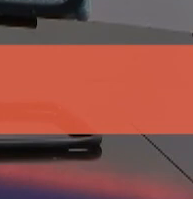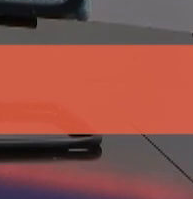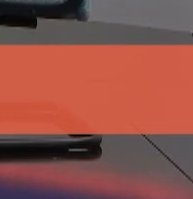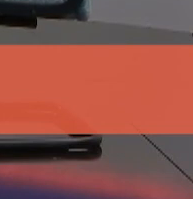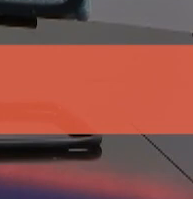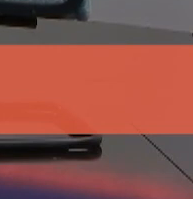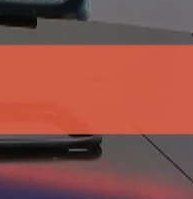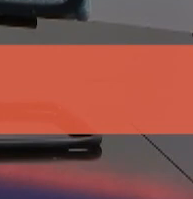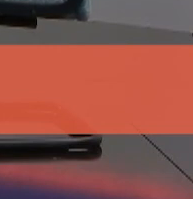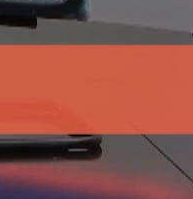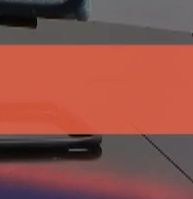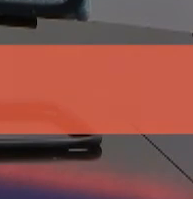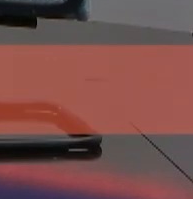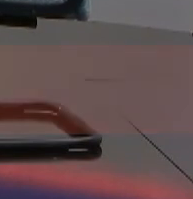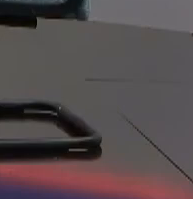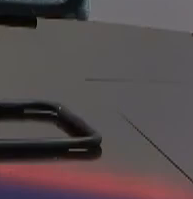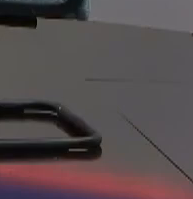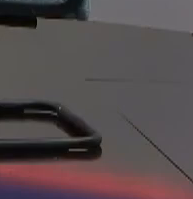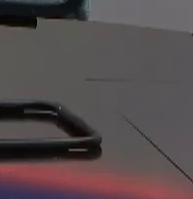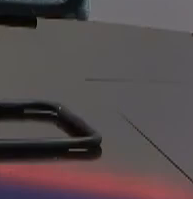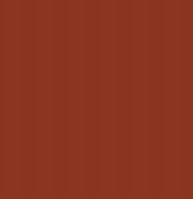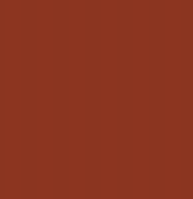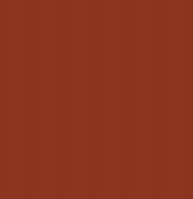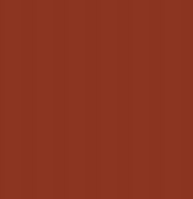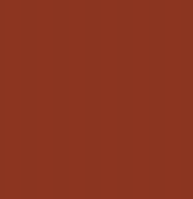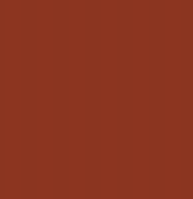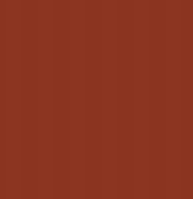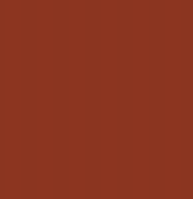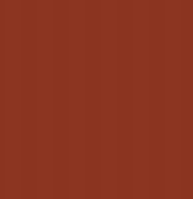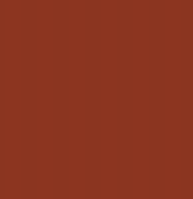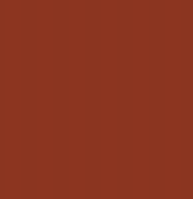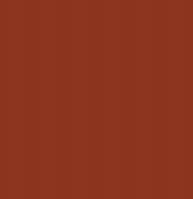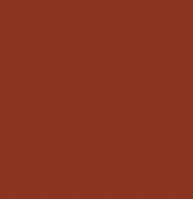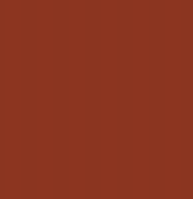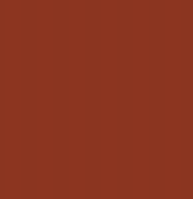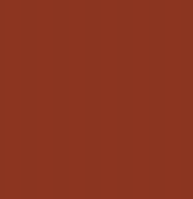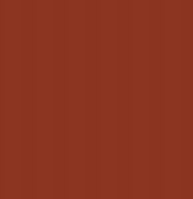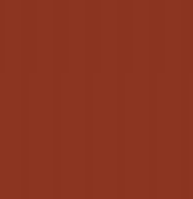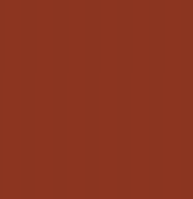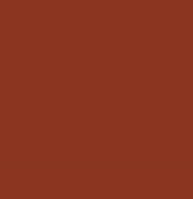продовжувати. Дякуємо всім, хто був з нами. Дякую. Хай щастить. Дякую.